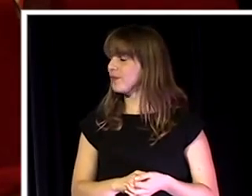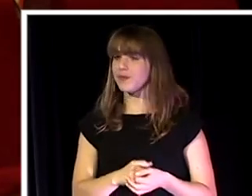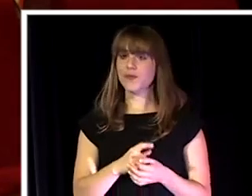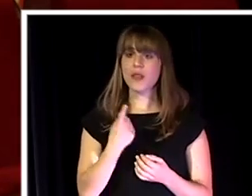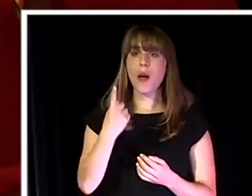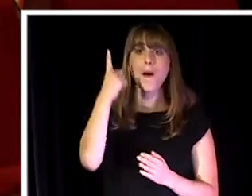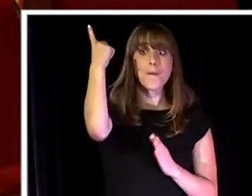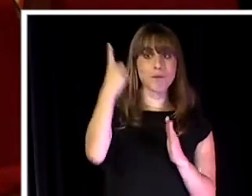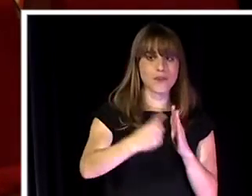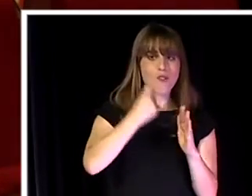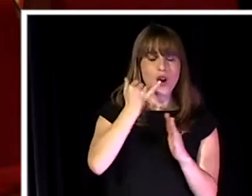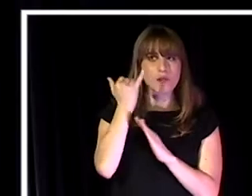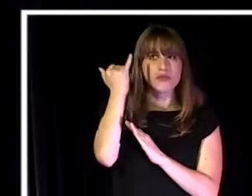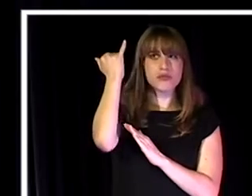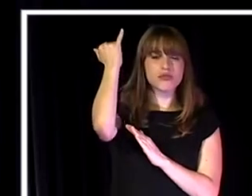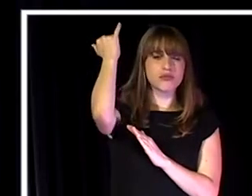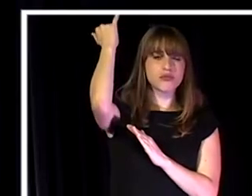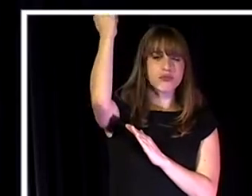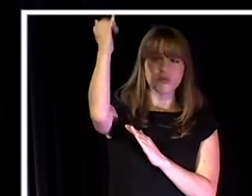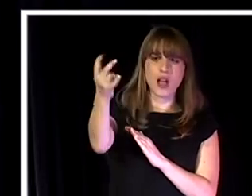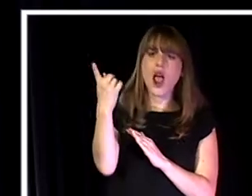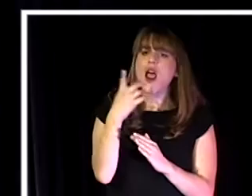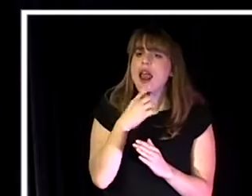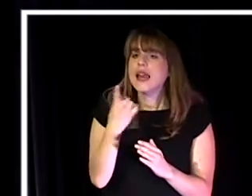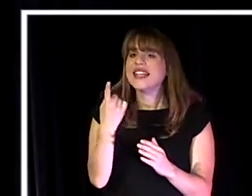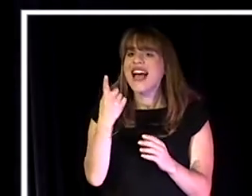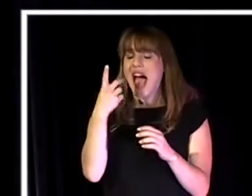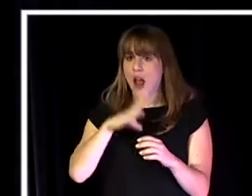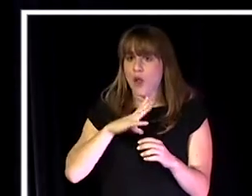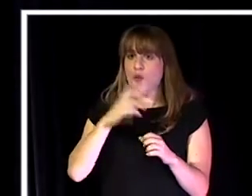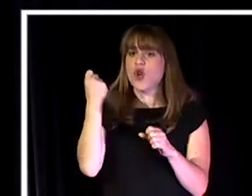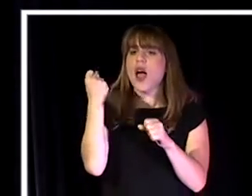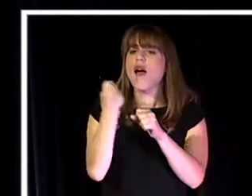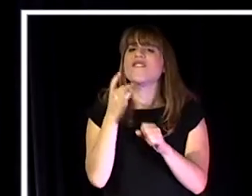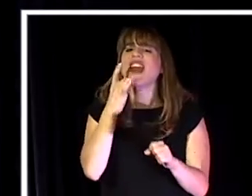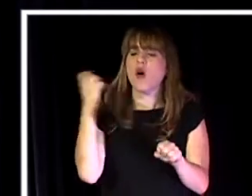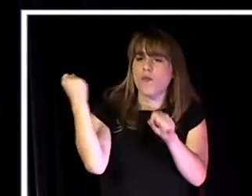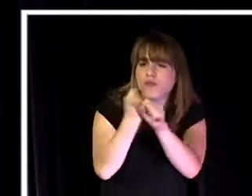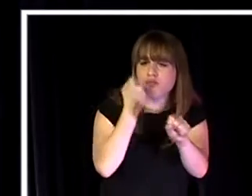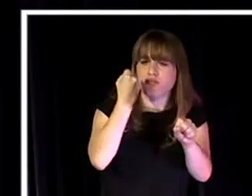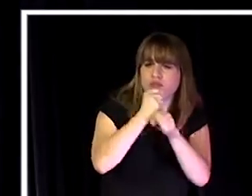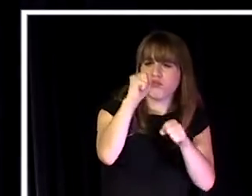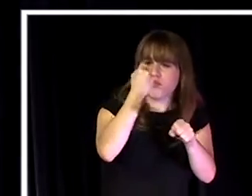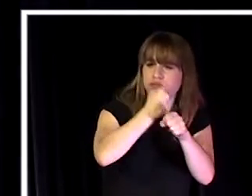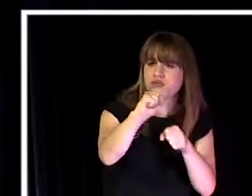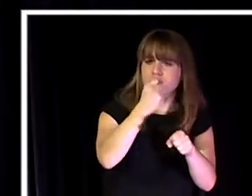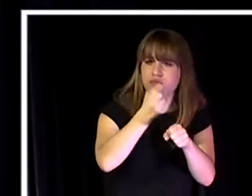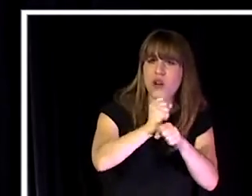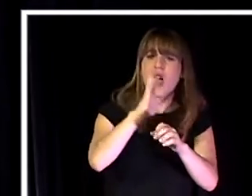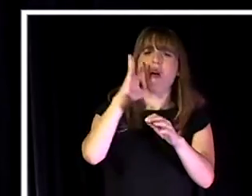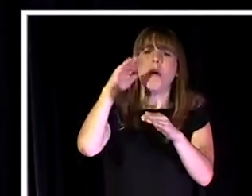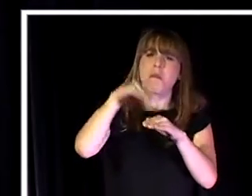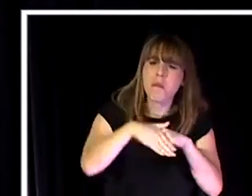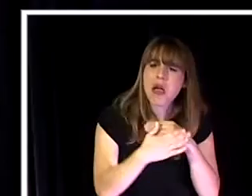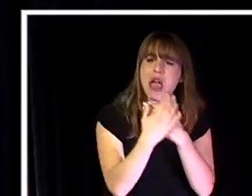Μια φορά κι έναν καιρό ήταν, λέει, ένας λιθοξόος και ολημερής και ολονυχτής λάξευε πάνω στο βράχο